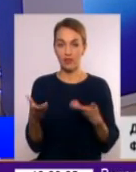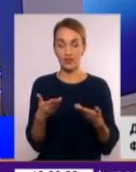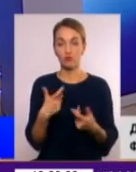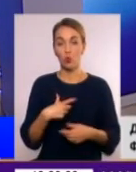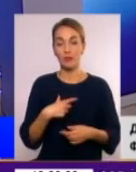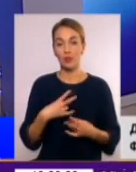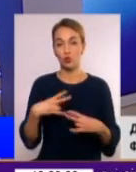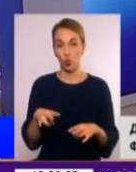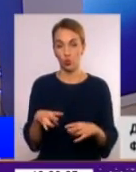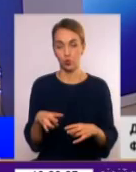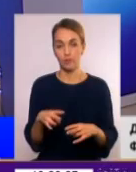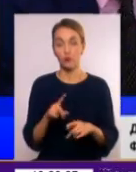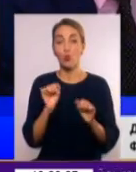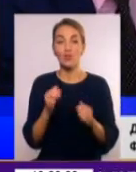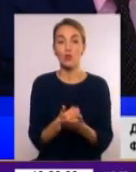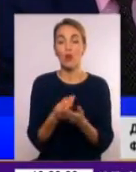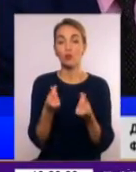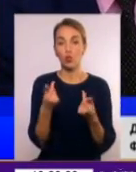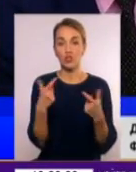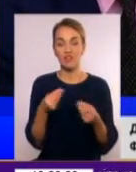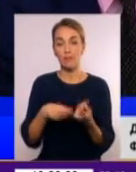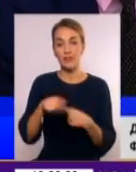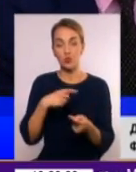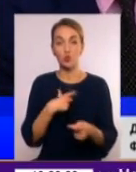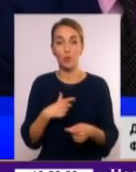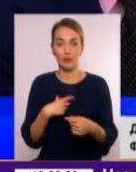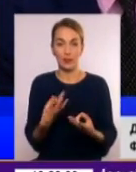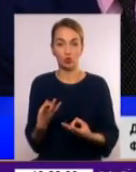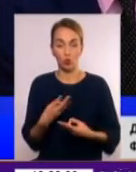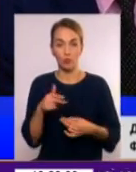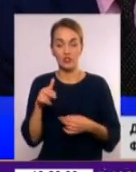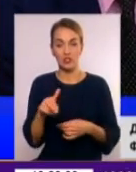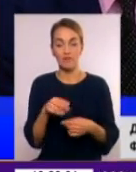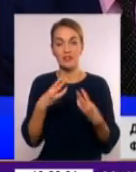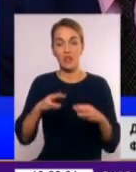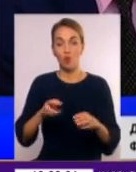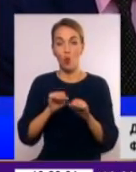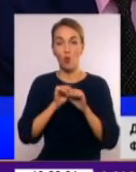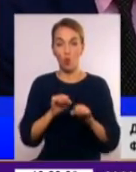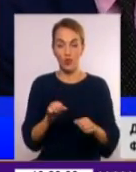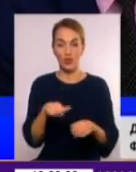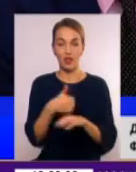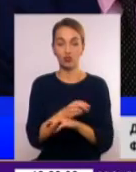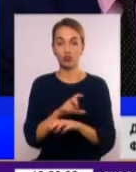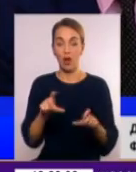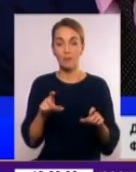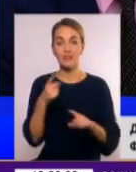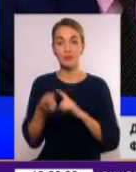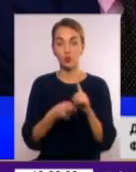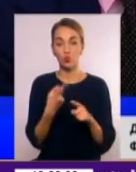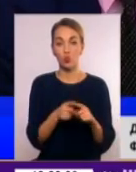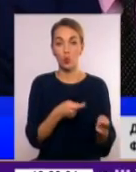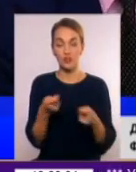на шкоду, ну, в контексті, що вони могли заробляти гроші десь в бізнесі, вони пішли в Міністерство оборони, в Генеральний штаб, вони зараз змінюють цю логістику,